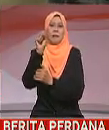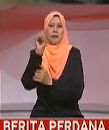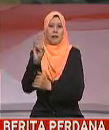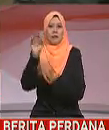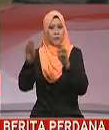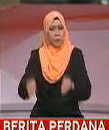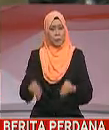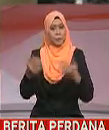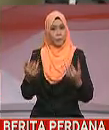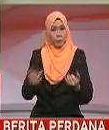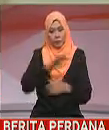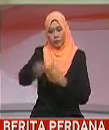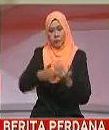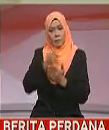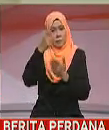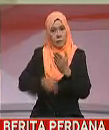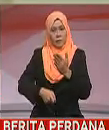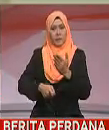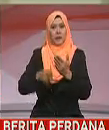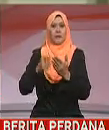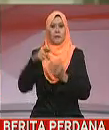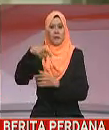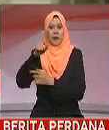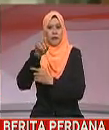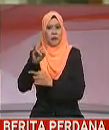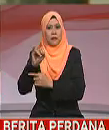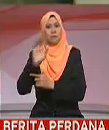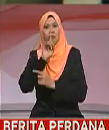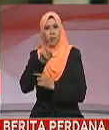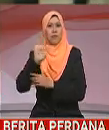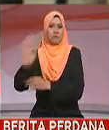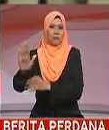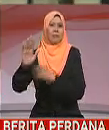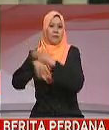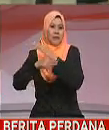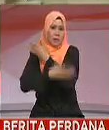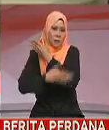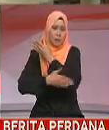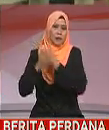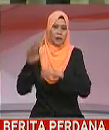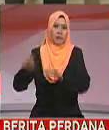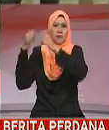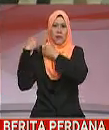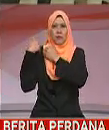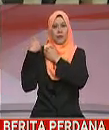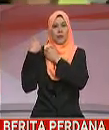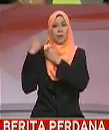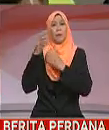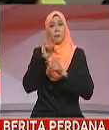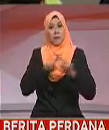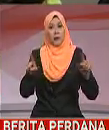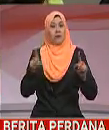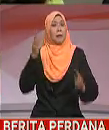tiba masanya segala kos parti ditanggung oleh negara asal mereka. Sekiranya ia direalisasi,